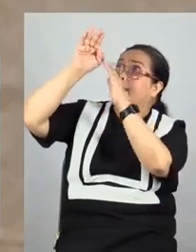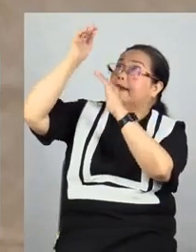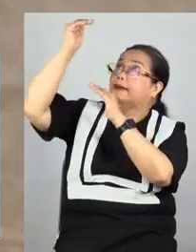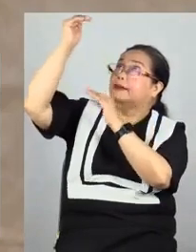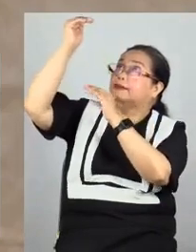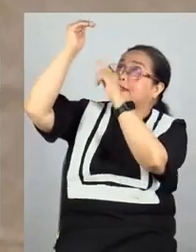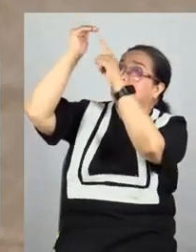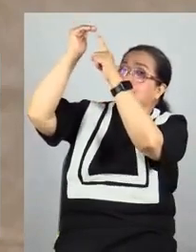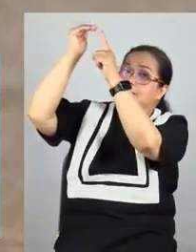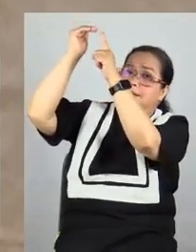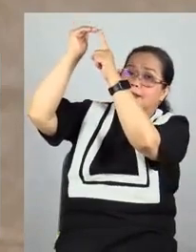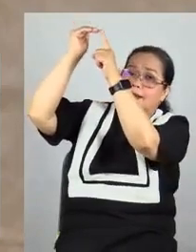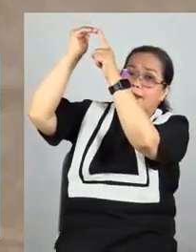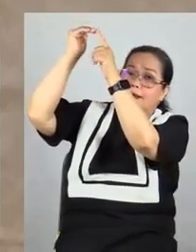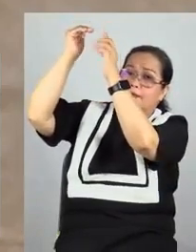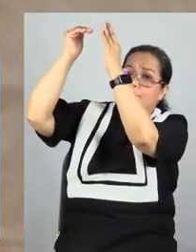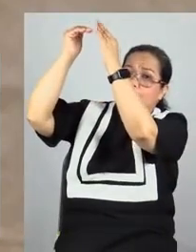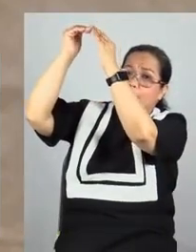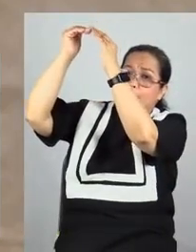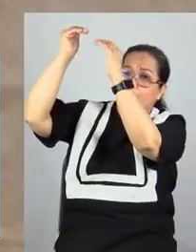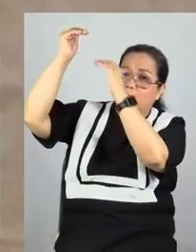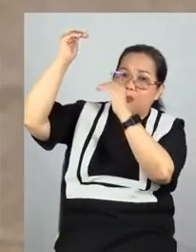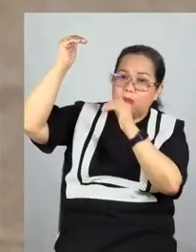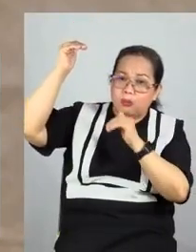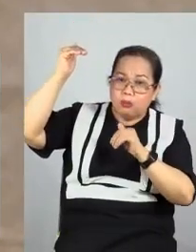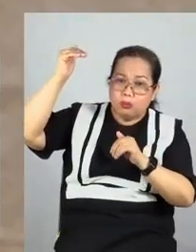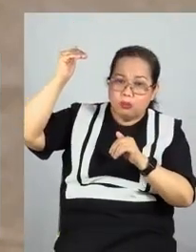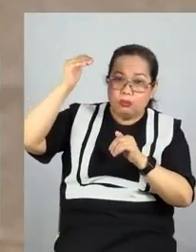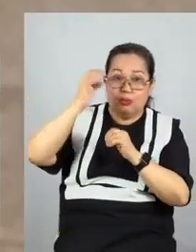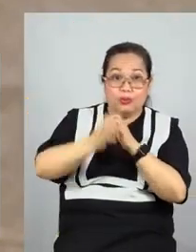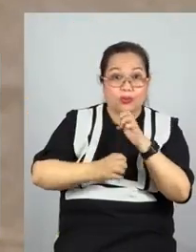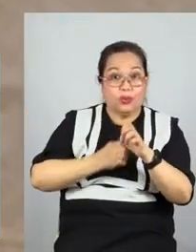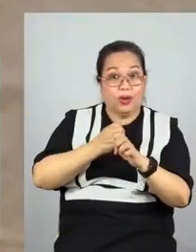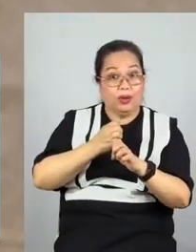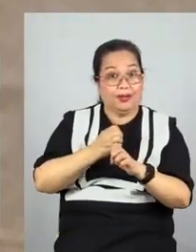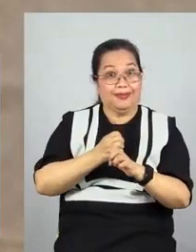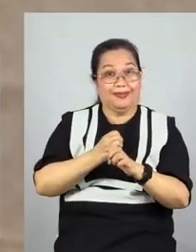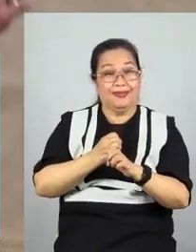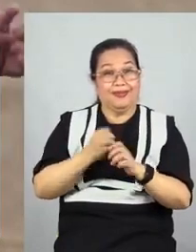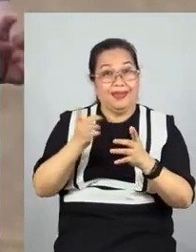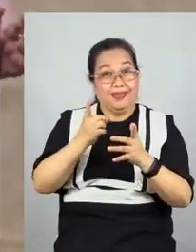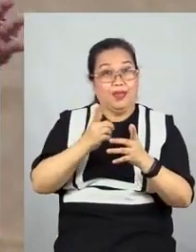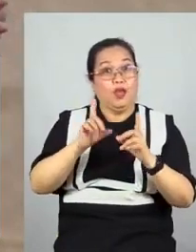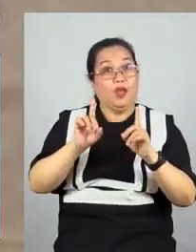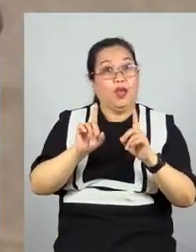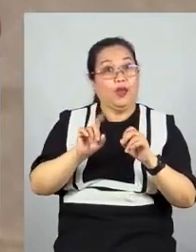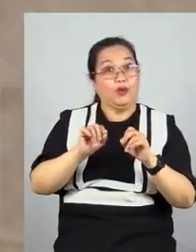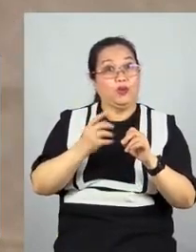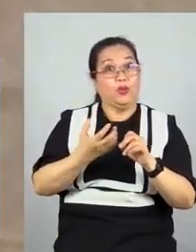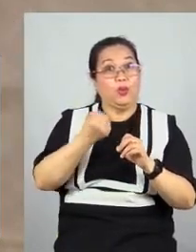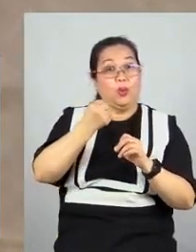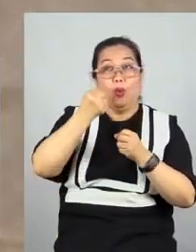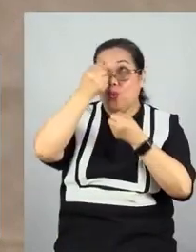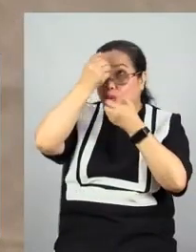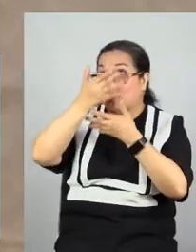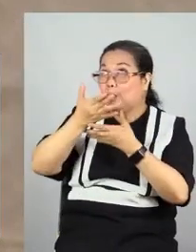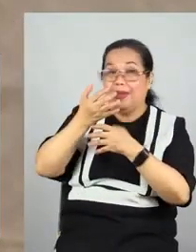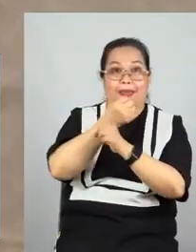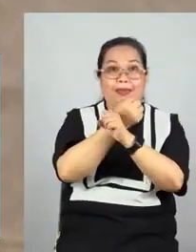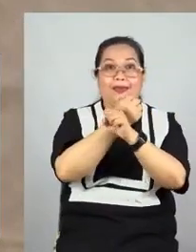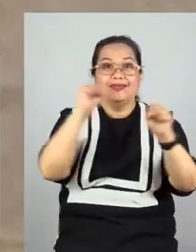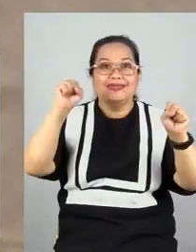unang Kapaskuhan upang siya ay makatupad sa kanyang misyon na